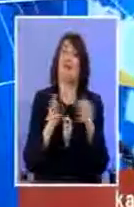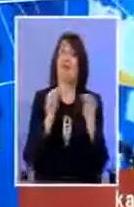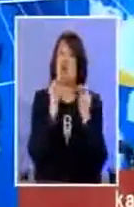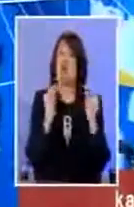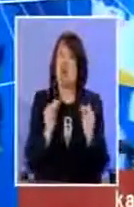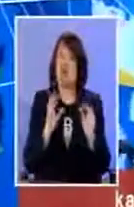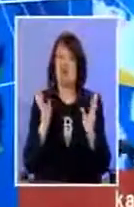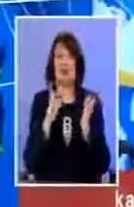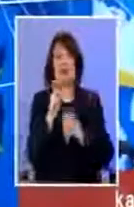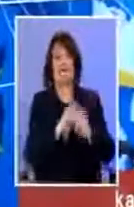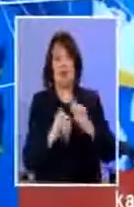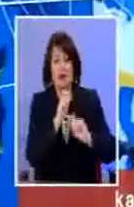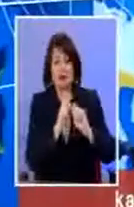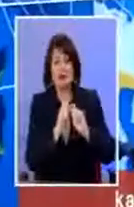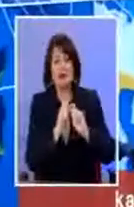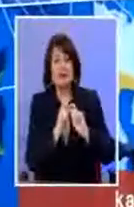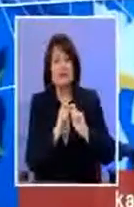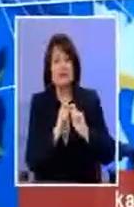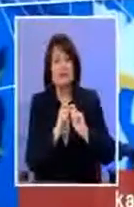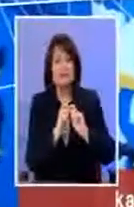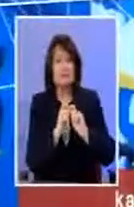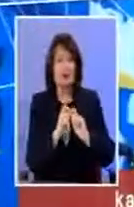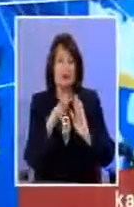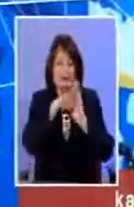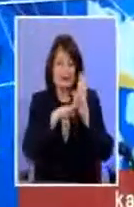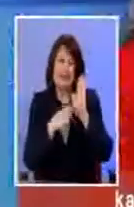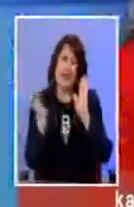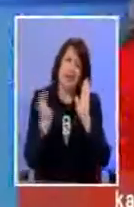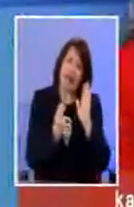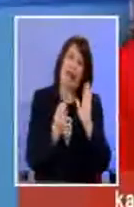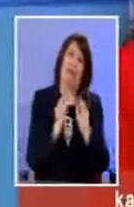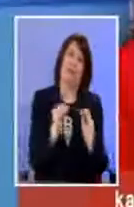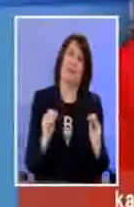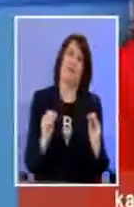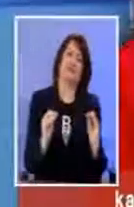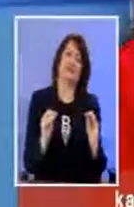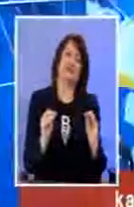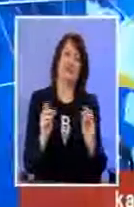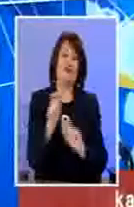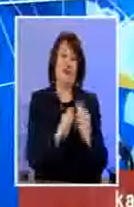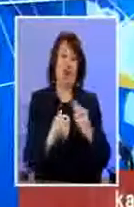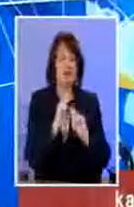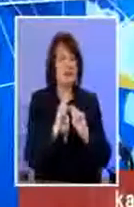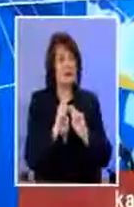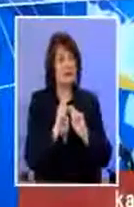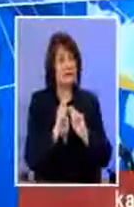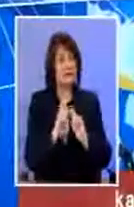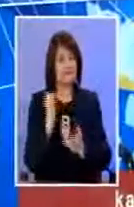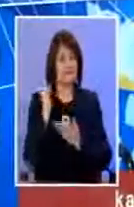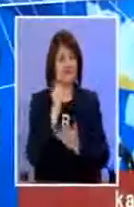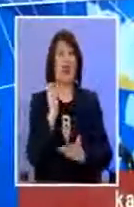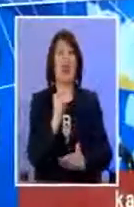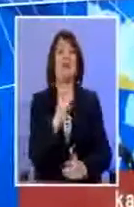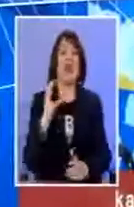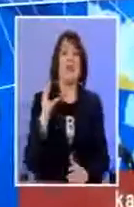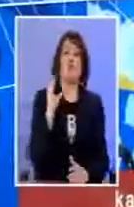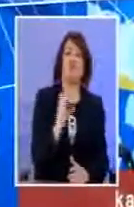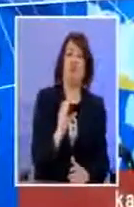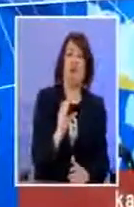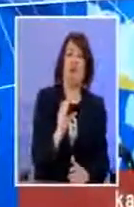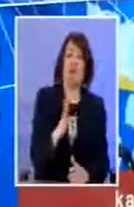αν φτιάξετε το πιο πρότυπο σύστημα εκπαίδευσης και διαθέσετε όσα χρήματα θέλετε, εάν